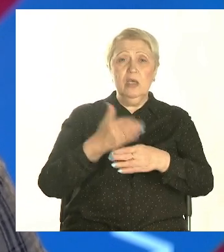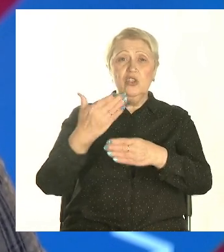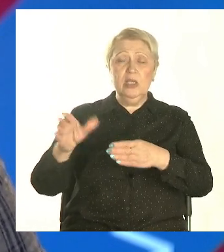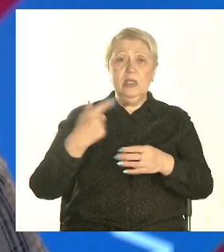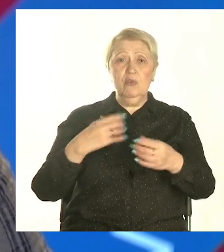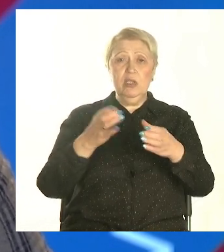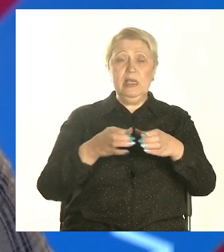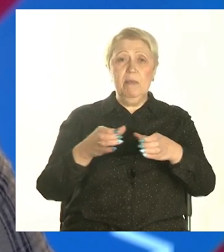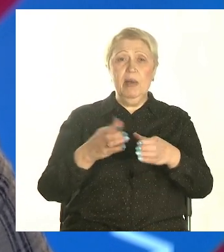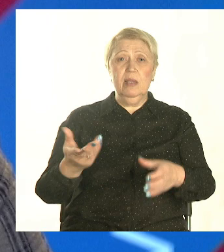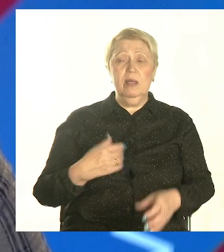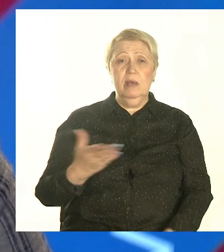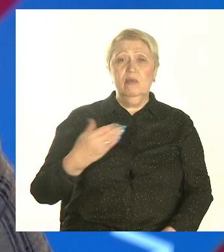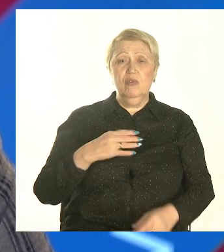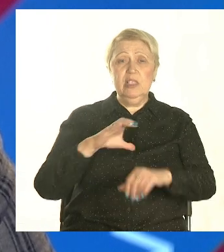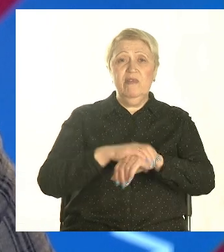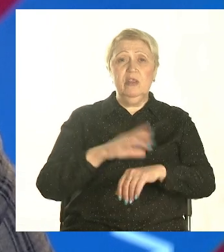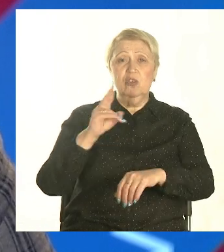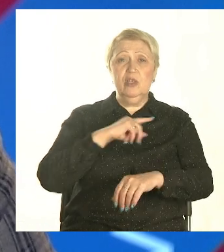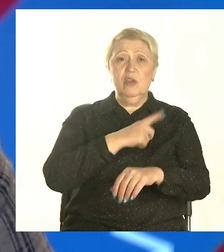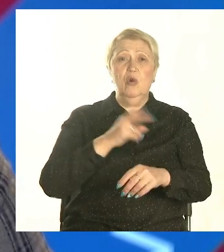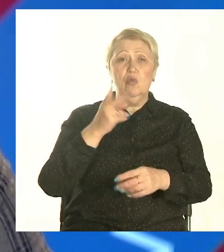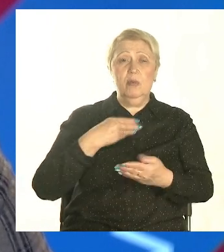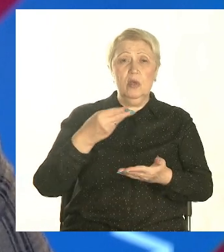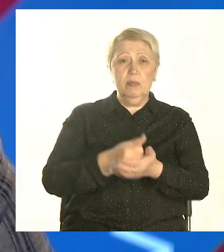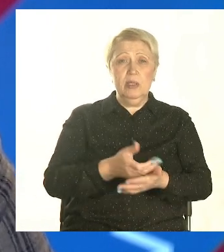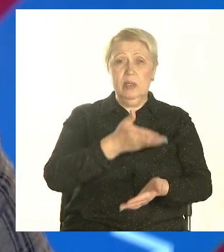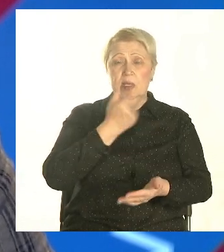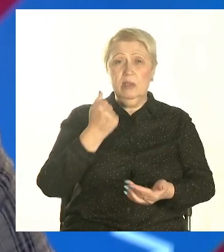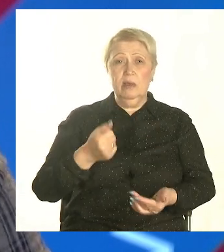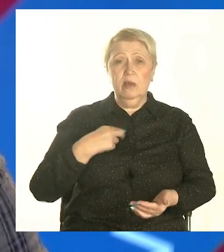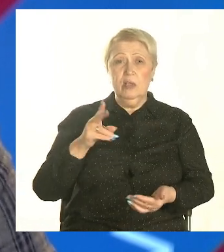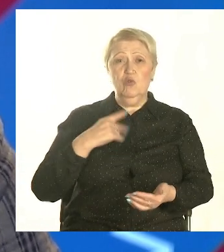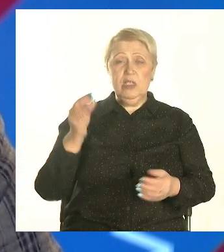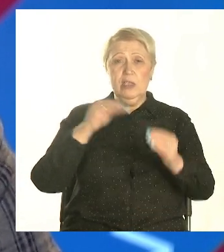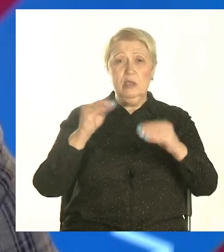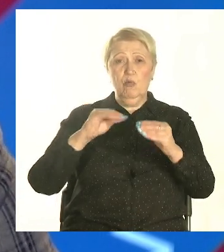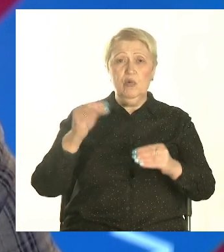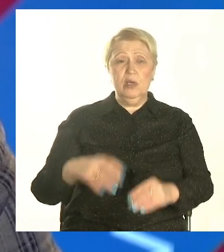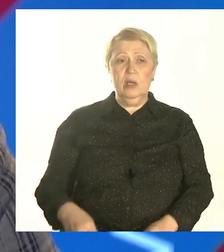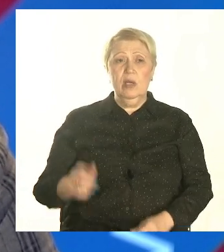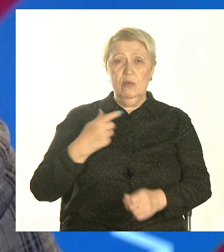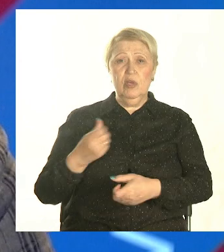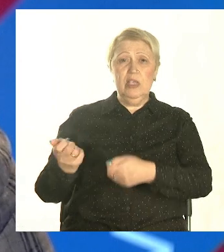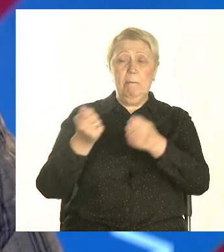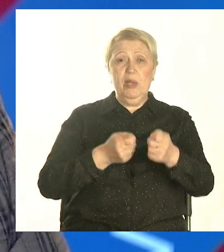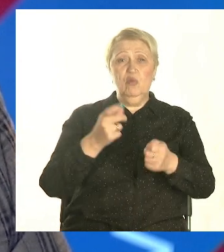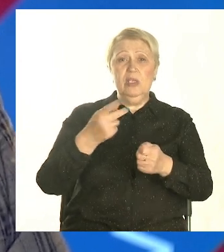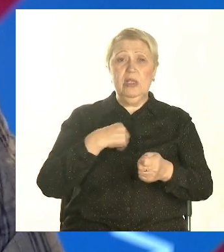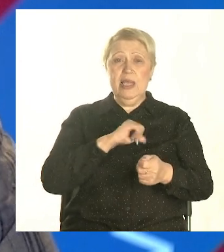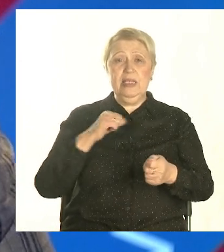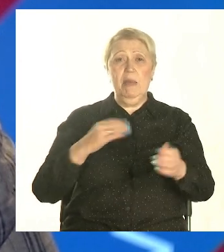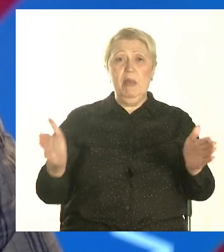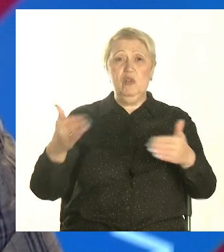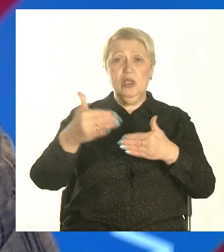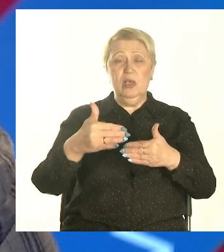организации, которые фактически не платят за вывоз отходов, а просто подкидывают Мешки, ну давайте будем честными,